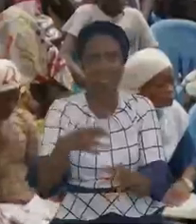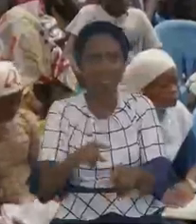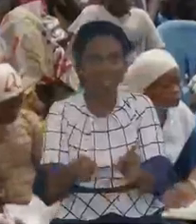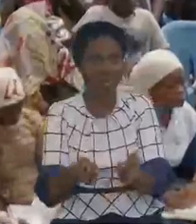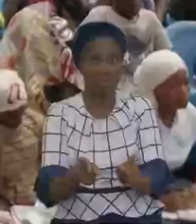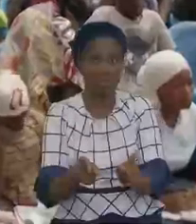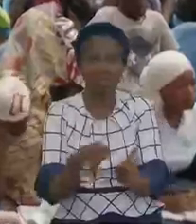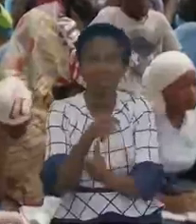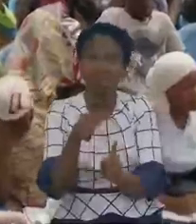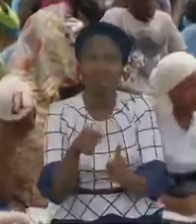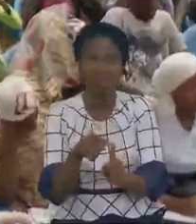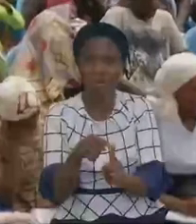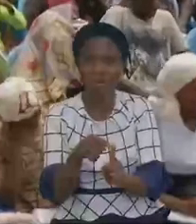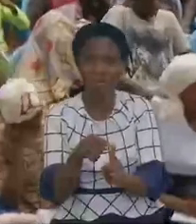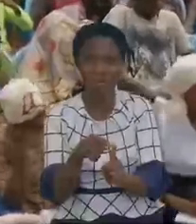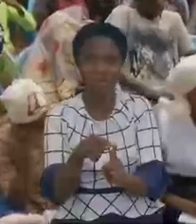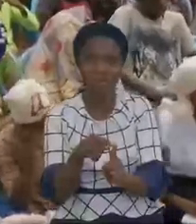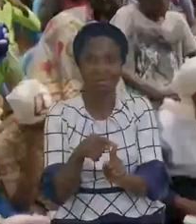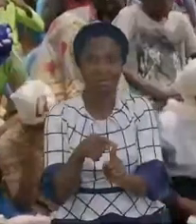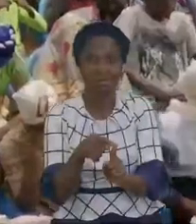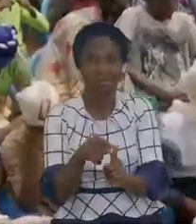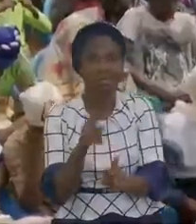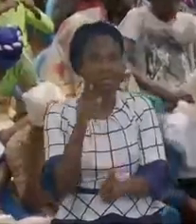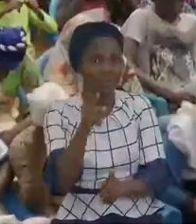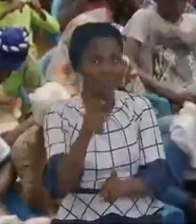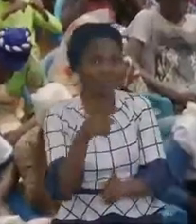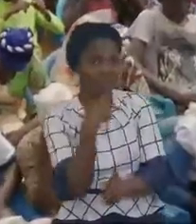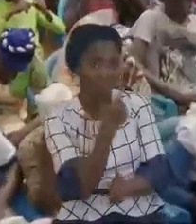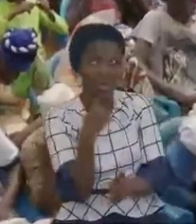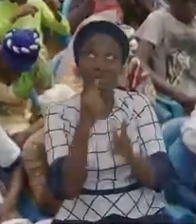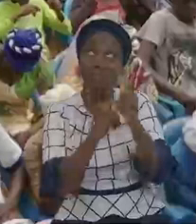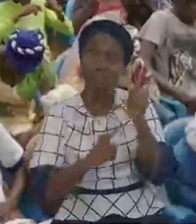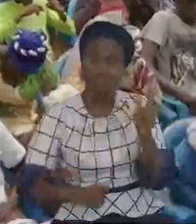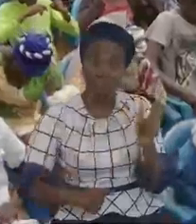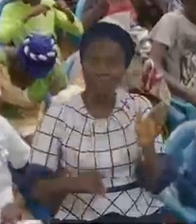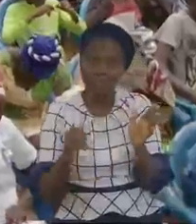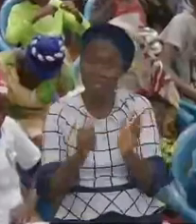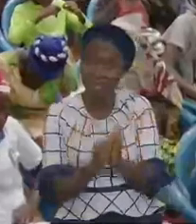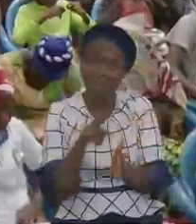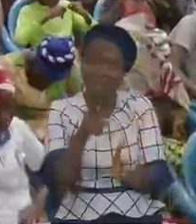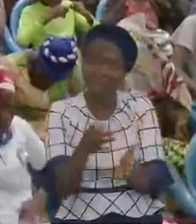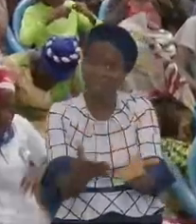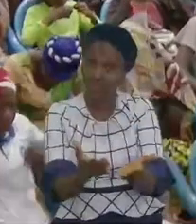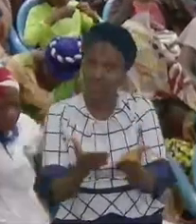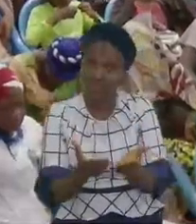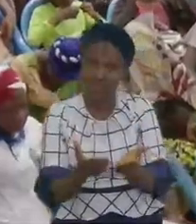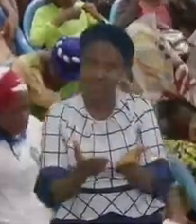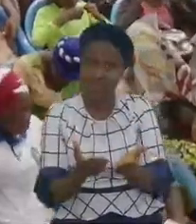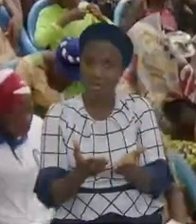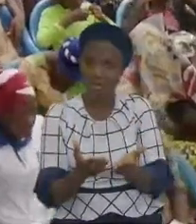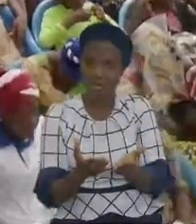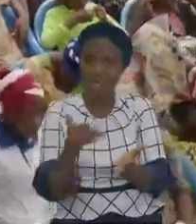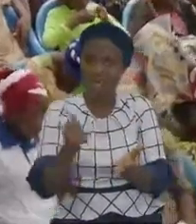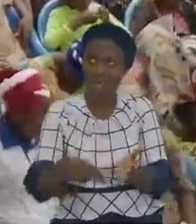lorsque tu en parles au Seigneur, que tu veux une terre plus haute, que